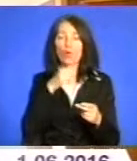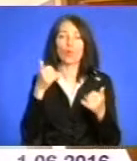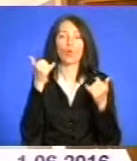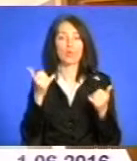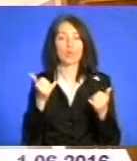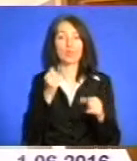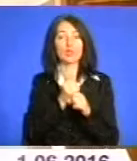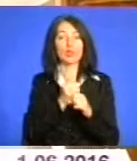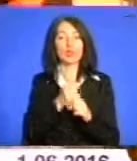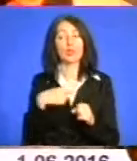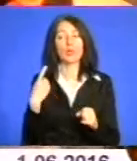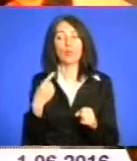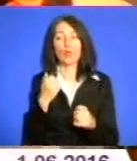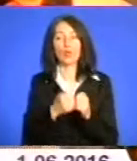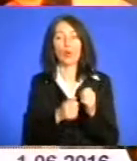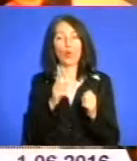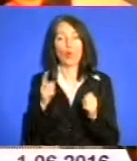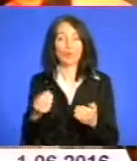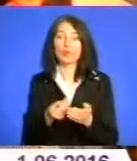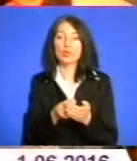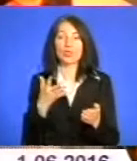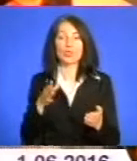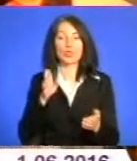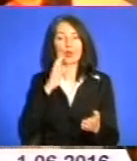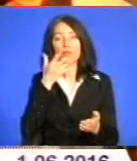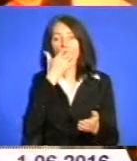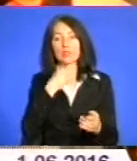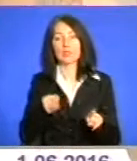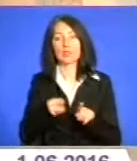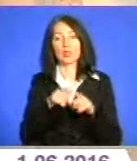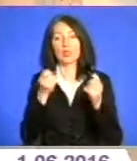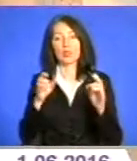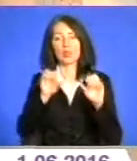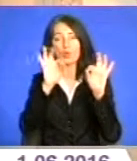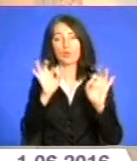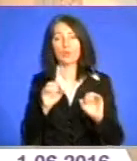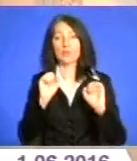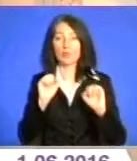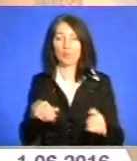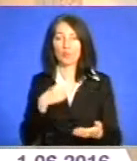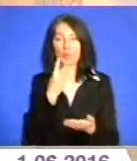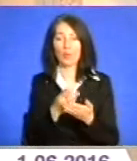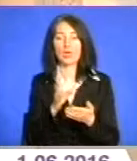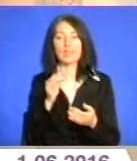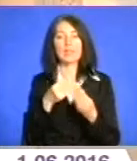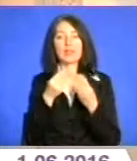майстрині кожен поціновувач жіночої краси і просто мистецтва може побачити на виставці.